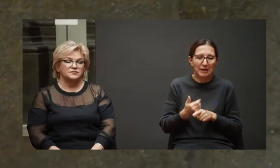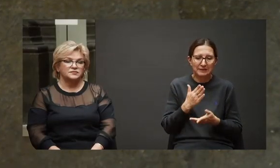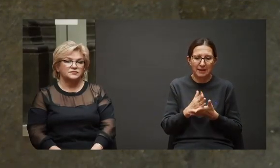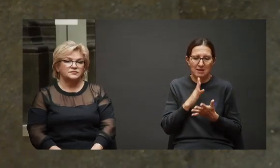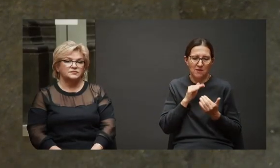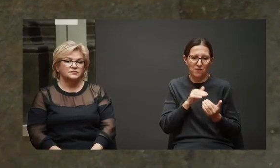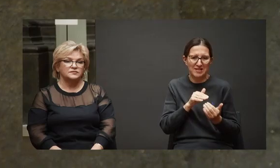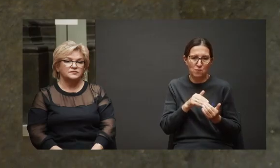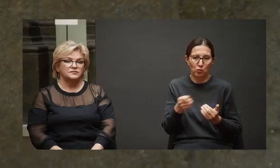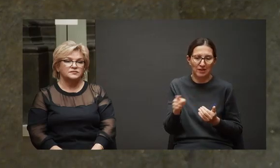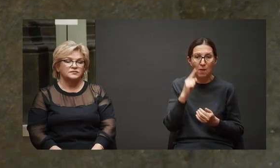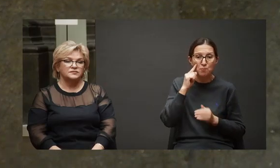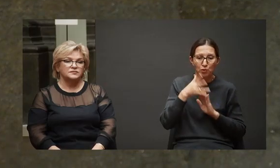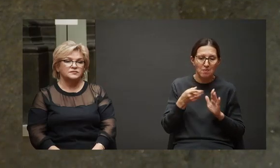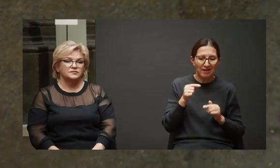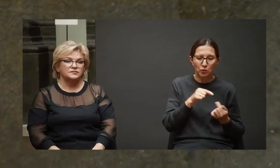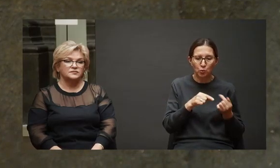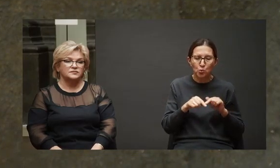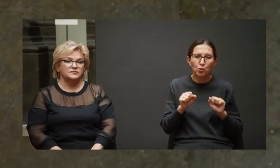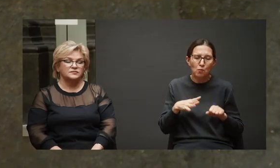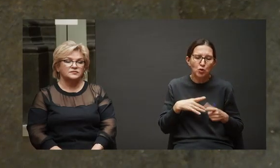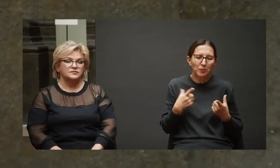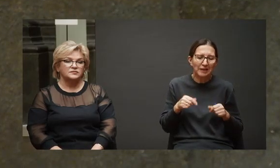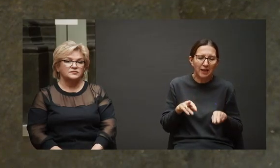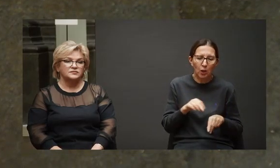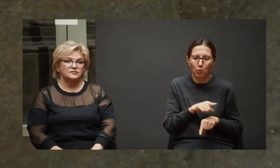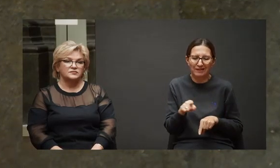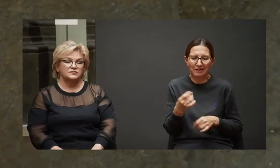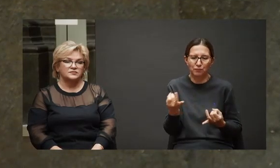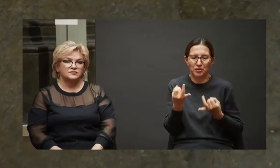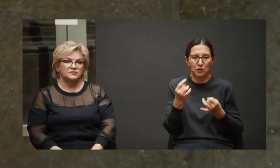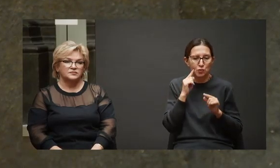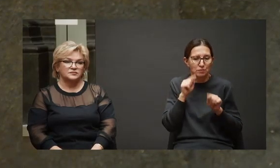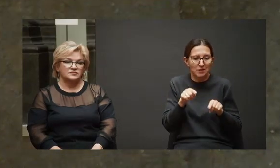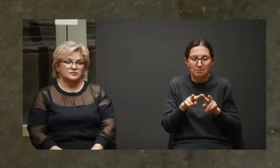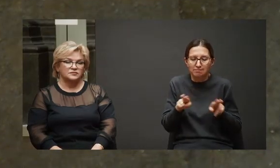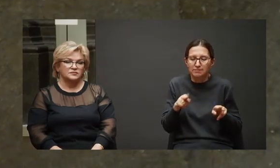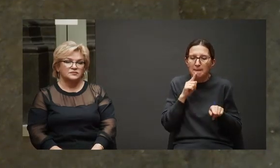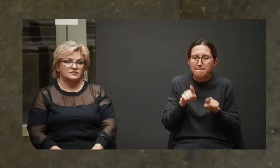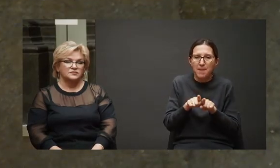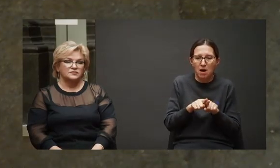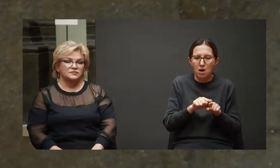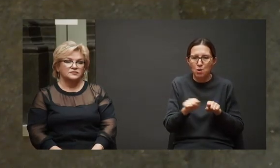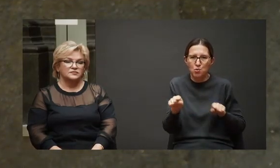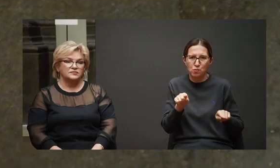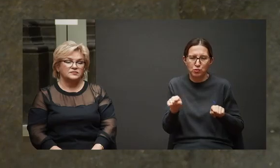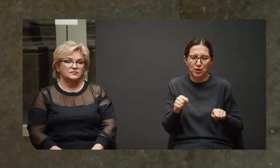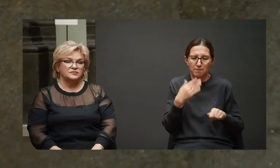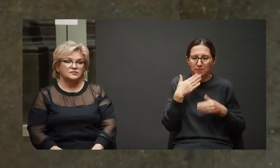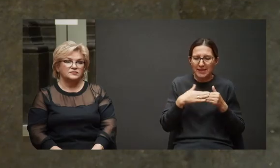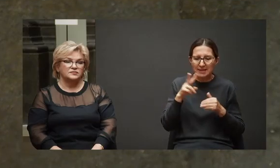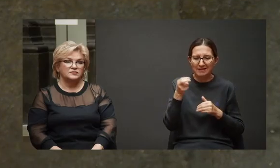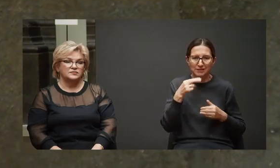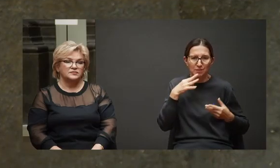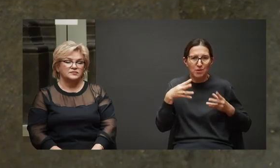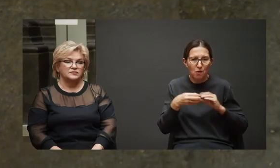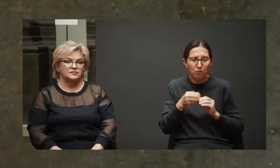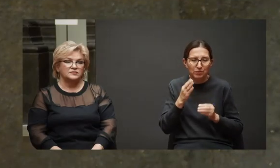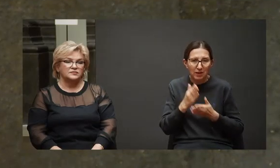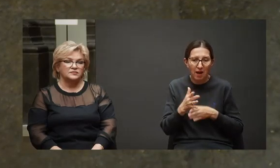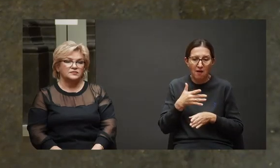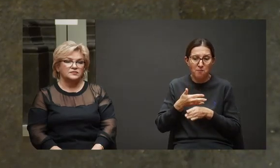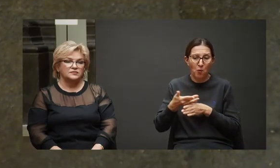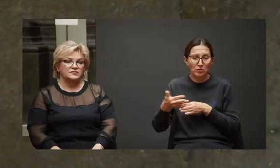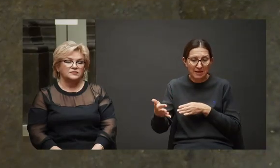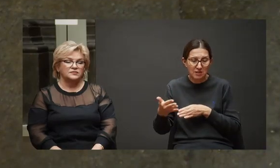они понимают друг друга, понимают, что, может быть, где-то их интересуют одно и близкие какие-то вещи, близкие темы. И вот впоследствии